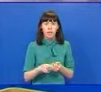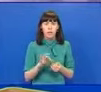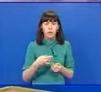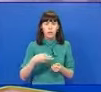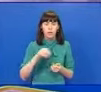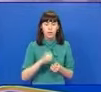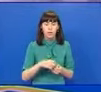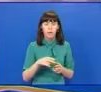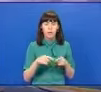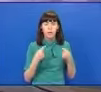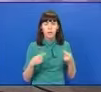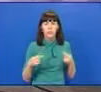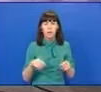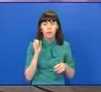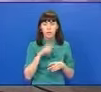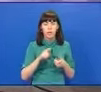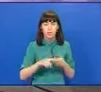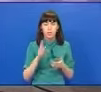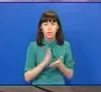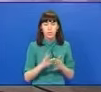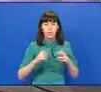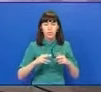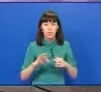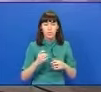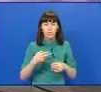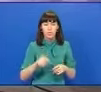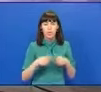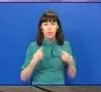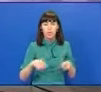көлемінде басқа да ұрлықтарға қатысы бар жоқтығы тексеріліп, Ордабасы аудандық көлемінде басқа